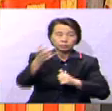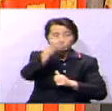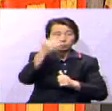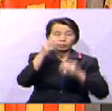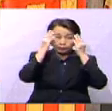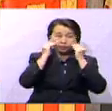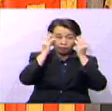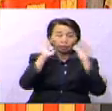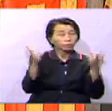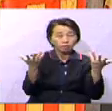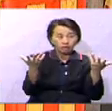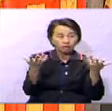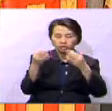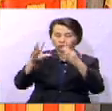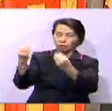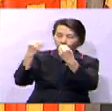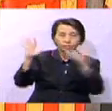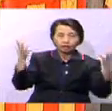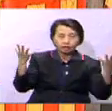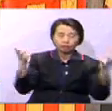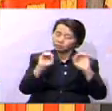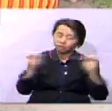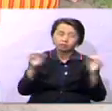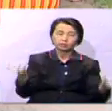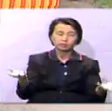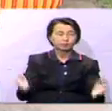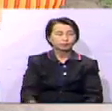tak ada pengalaman, tak ada guru, tak ada siapa yang nak mengajar pun.